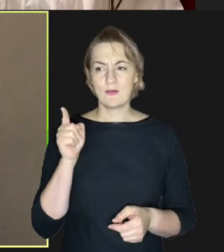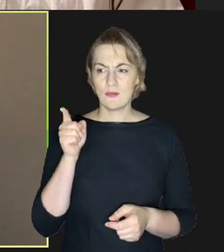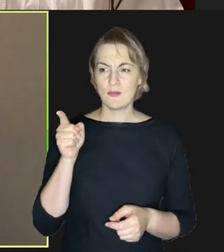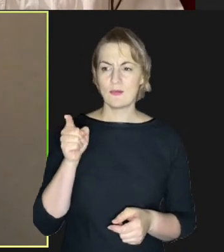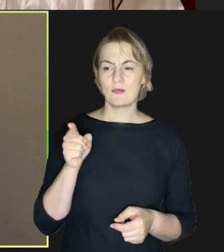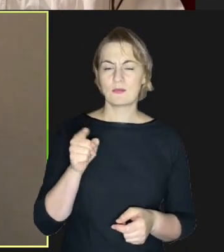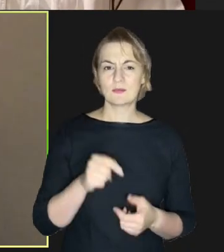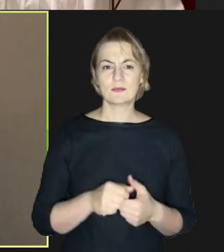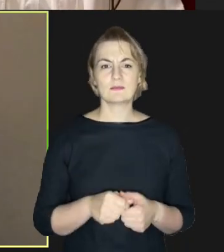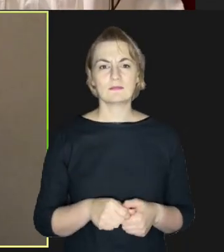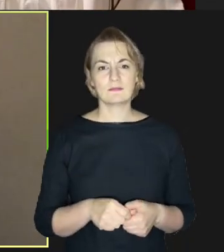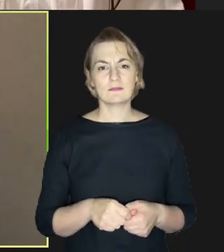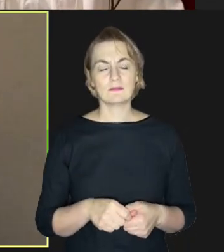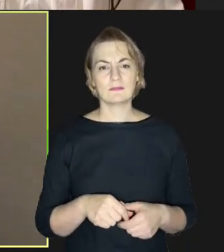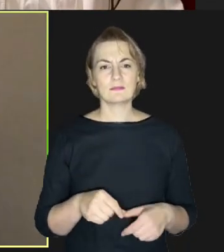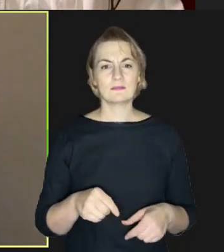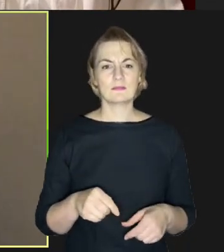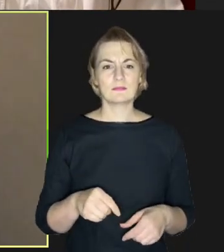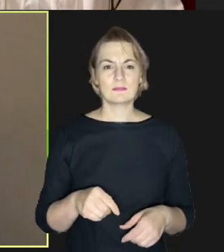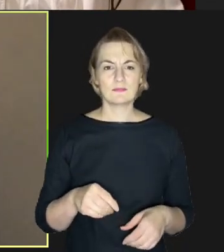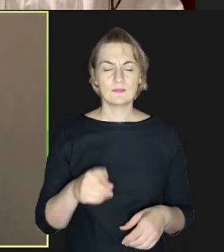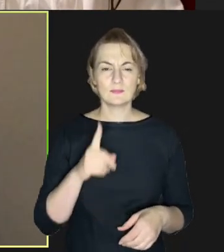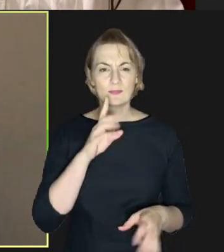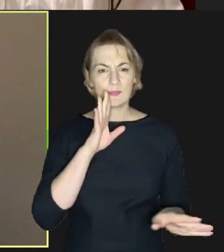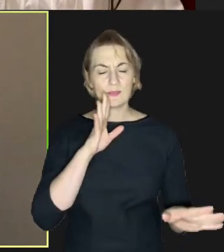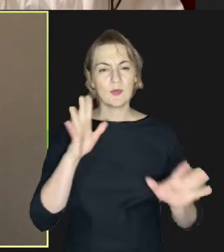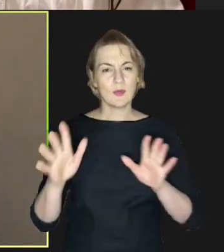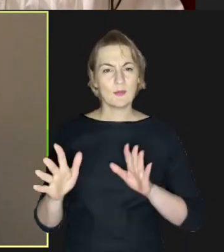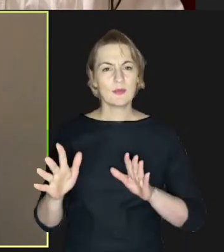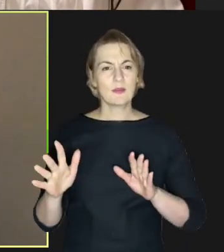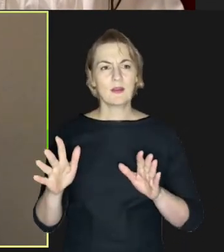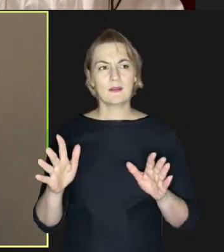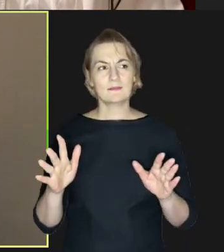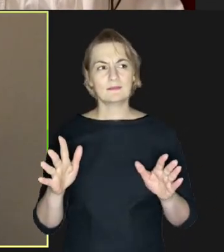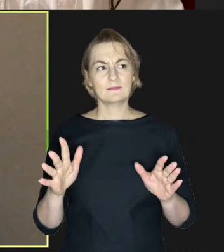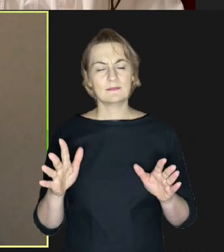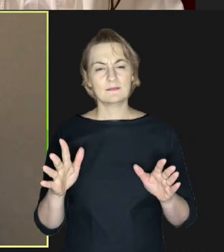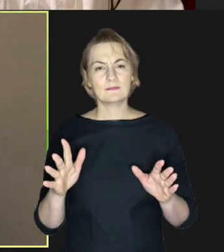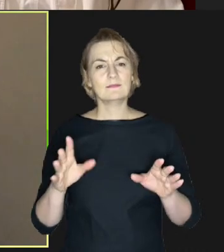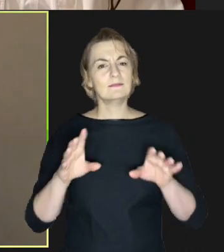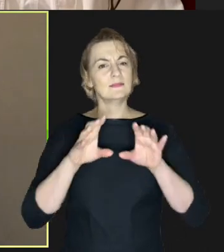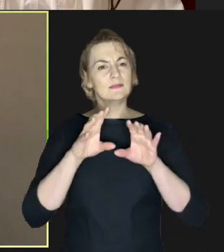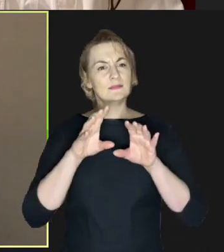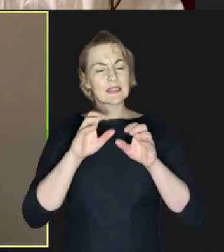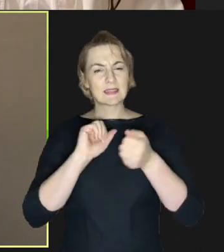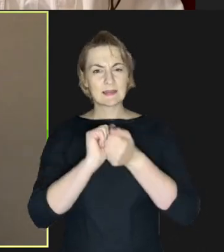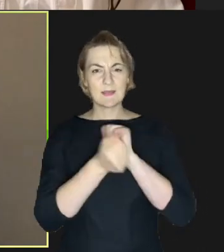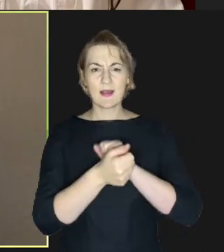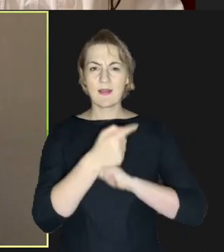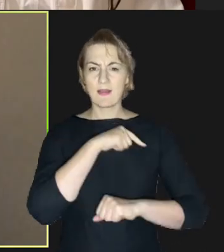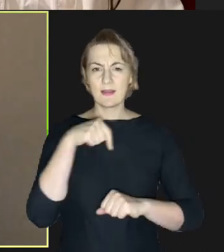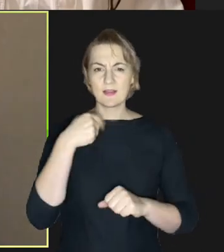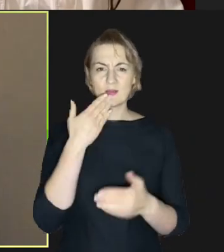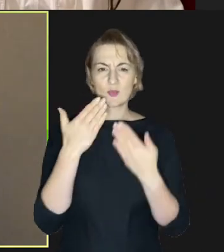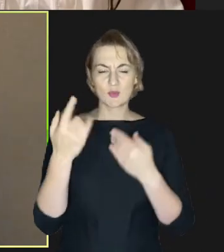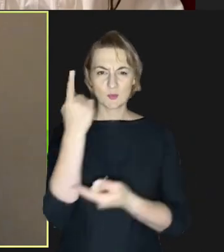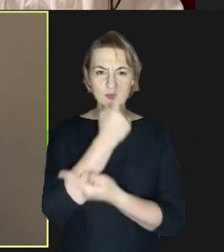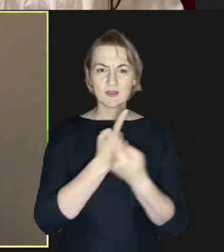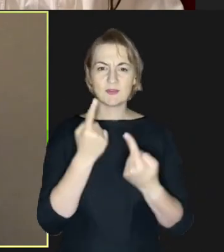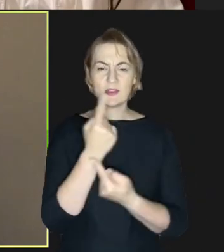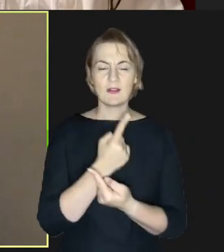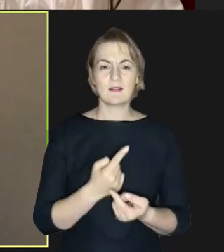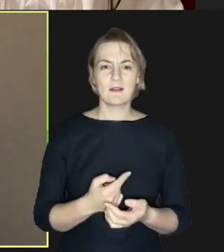było przełamywanie naszych, prawda, konwencji intelektualnych i